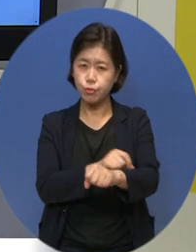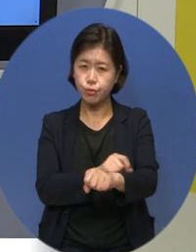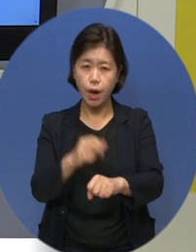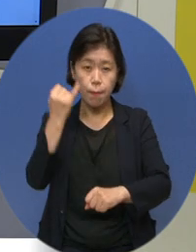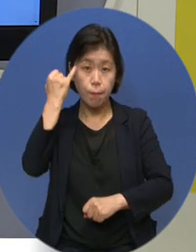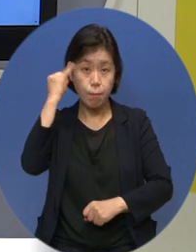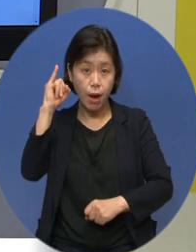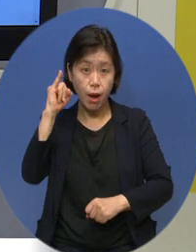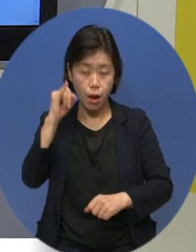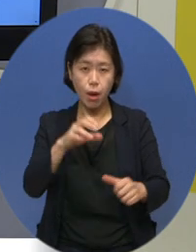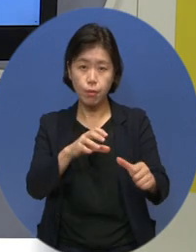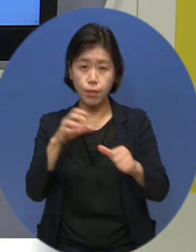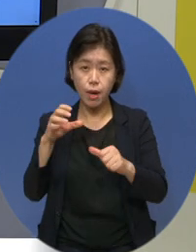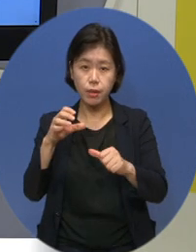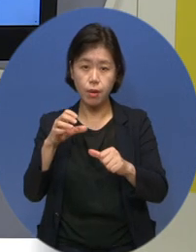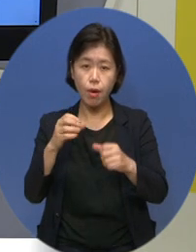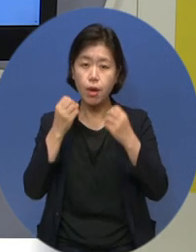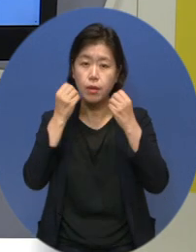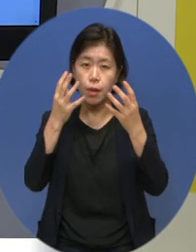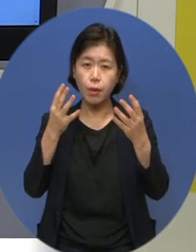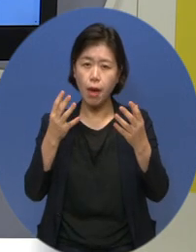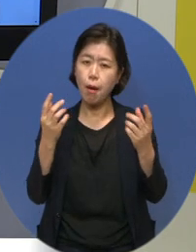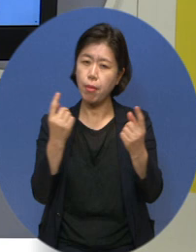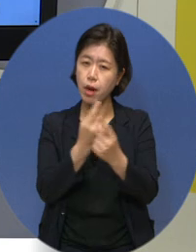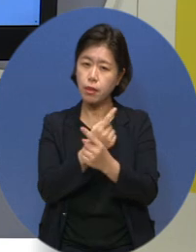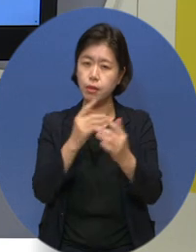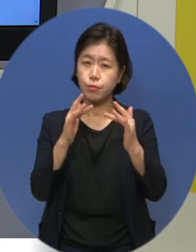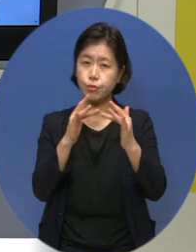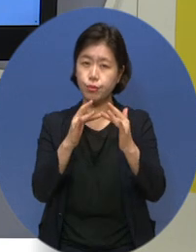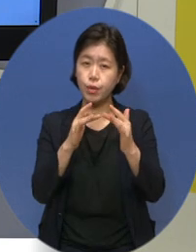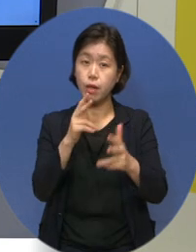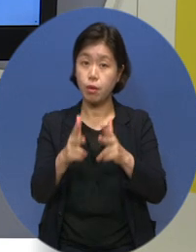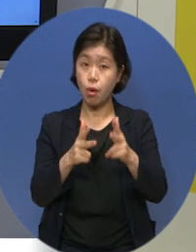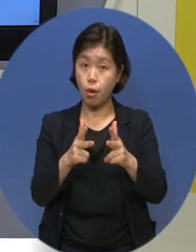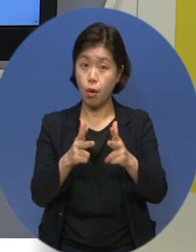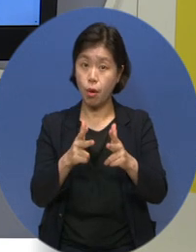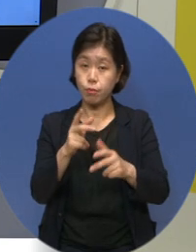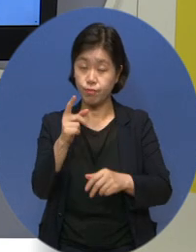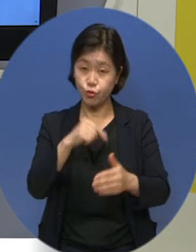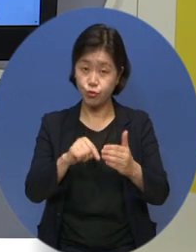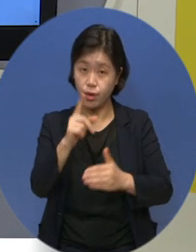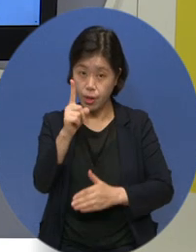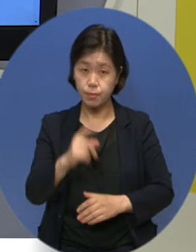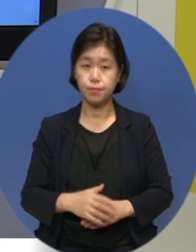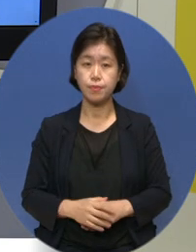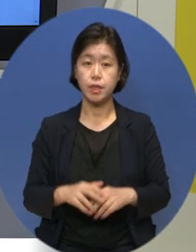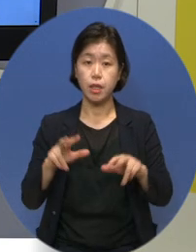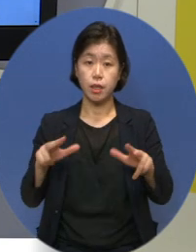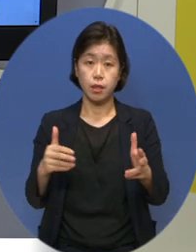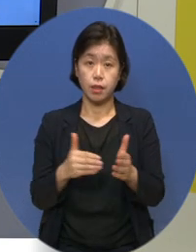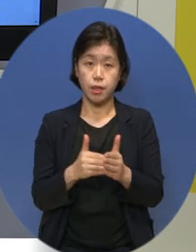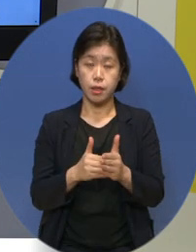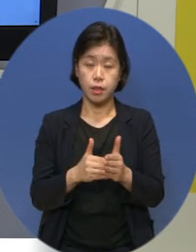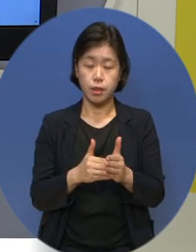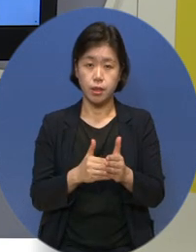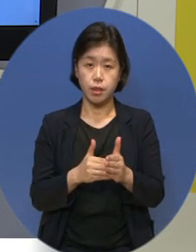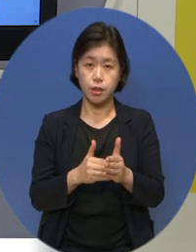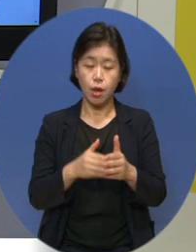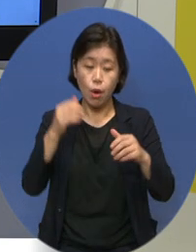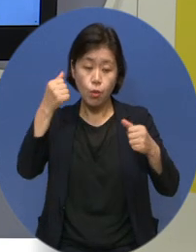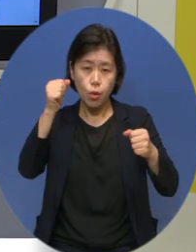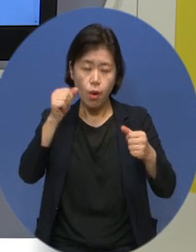하는 새로운 디지털 정책 사업의 일환입니다 먼저 그간 공연 예술 생중계 에 머물던